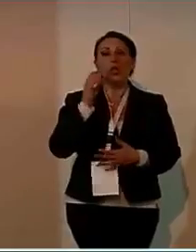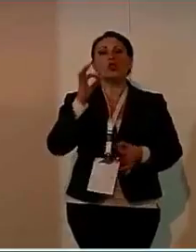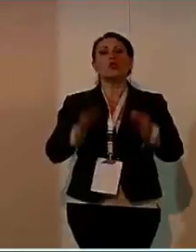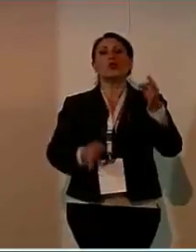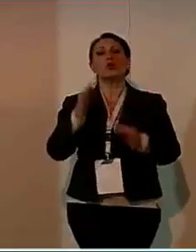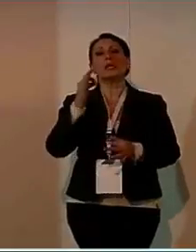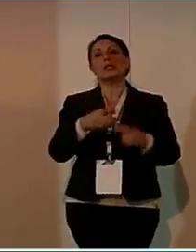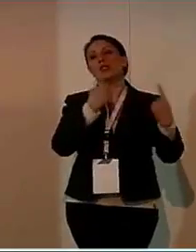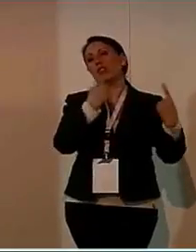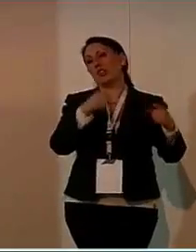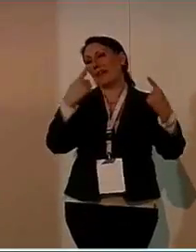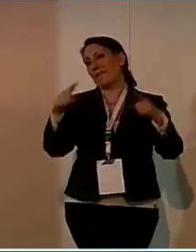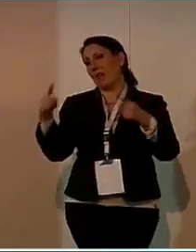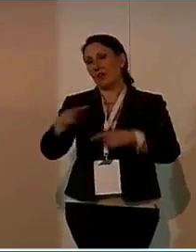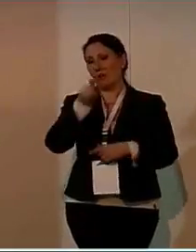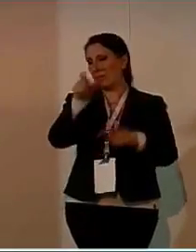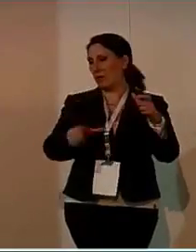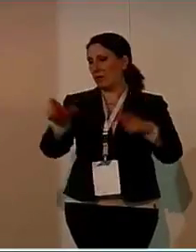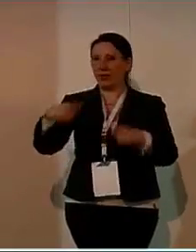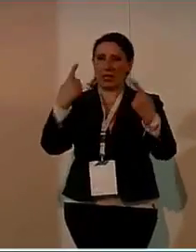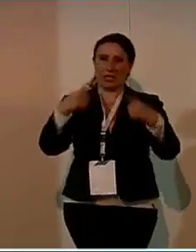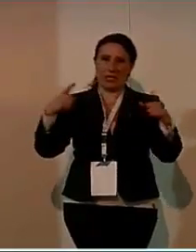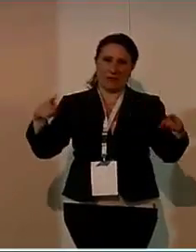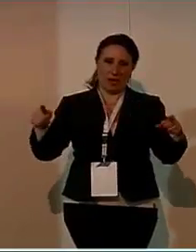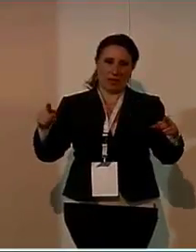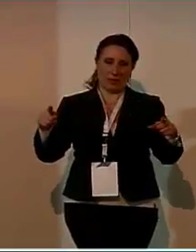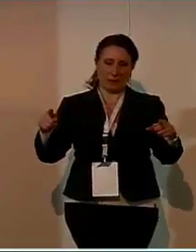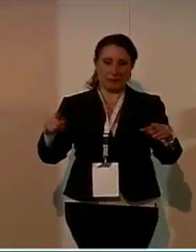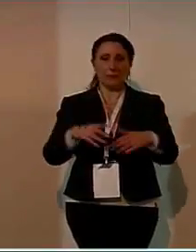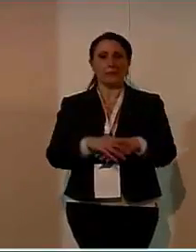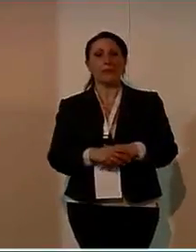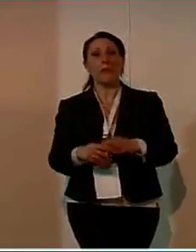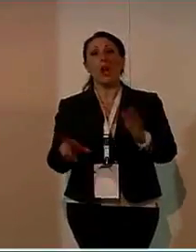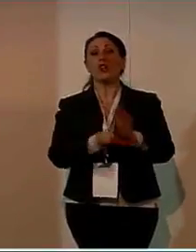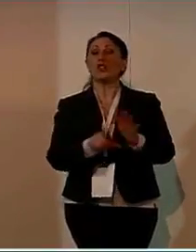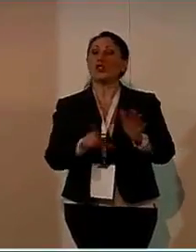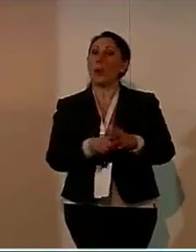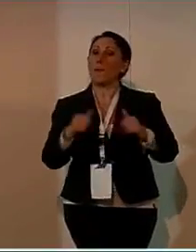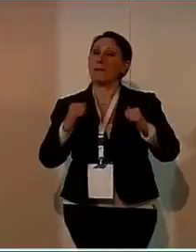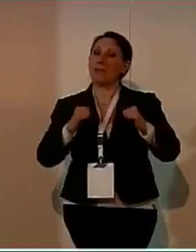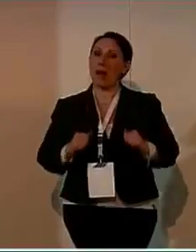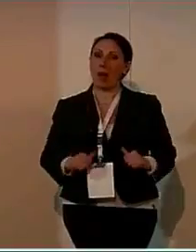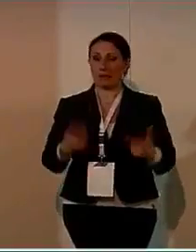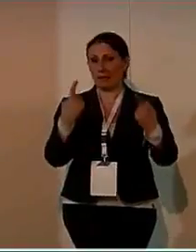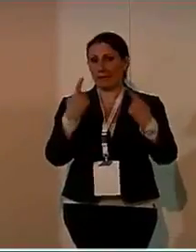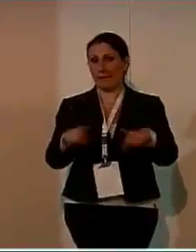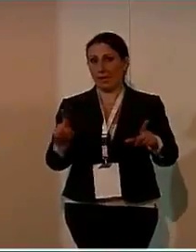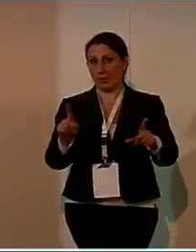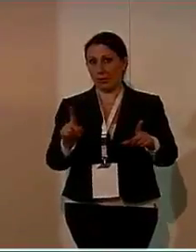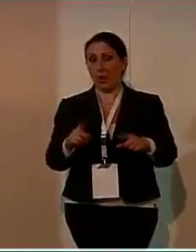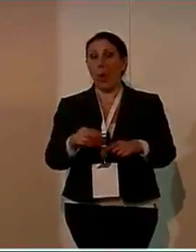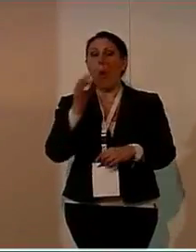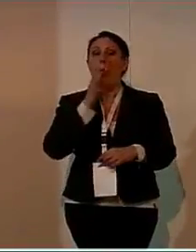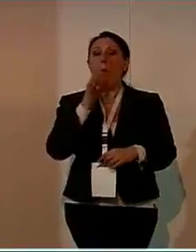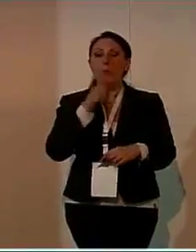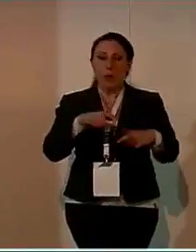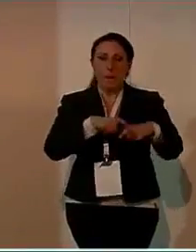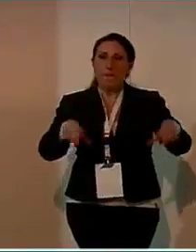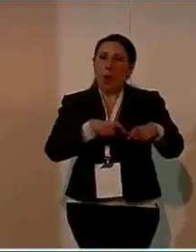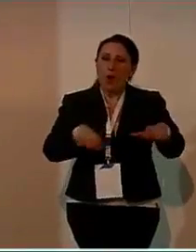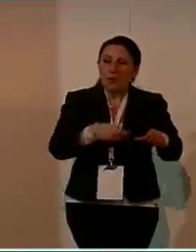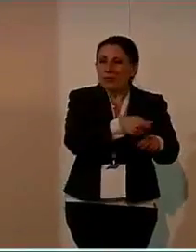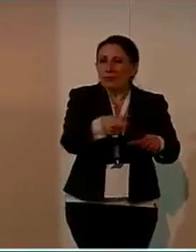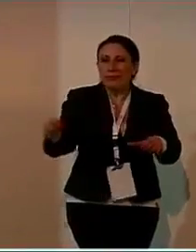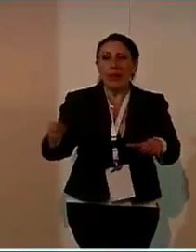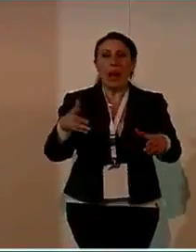su alcune scelte di questi anni sul jobs act per dirne una o sul modo di distribuire il bonus ai diciottenni che è una cosa giusta